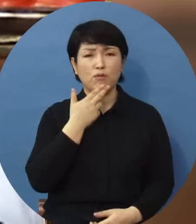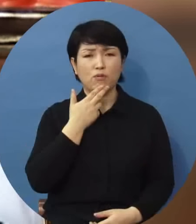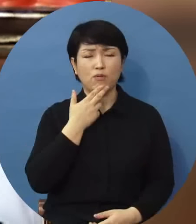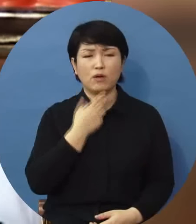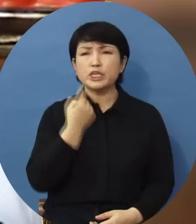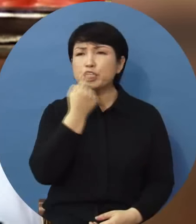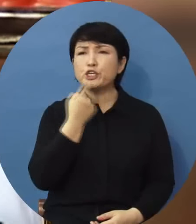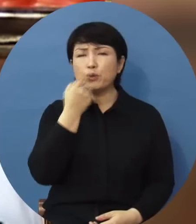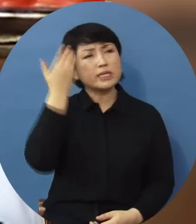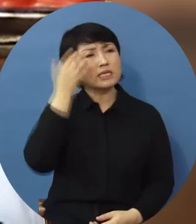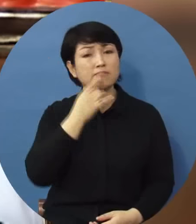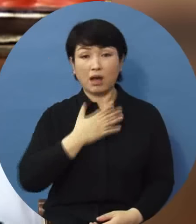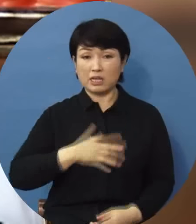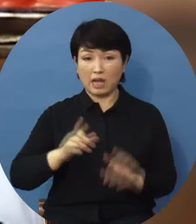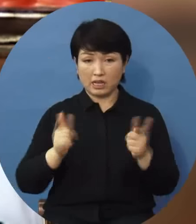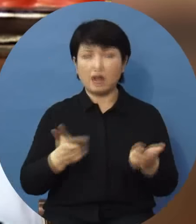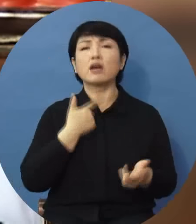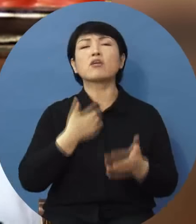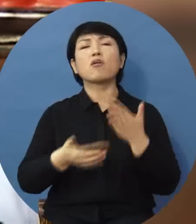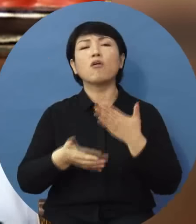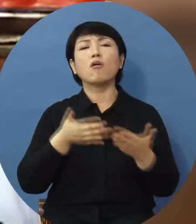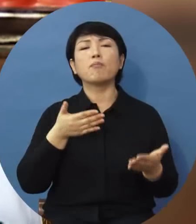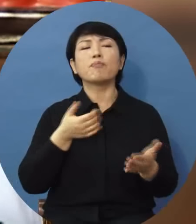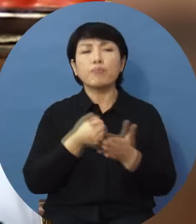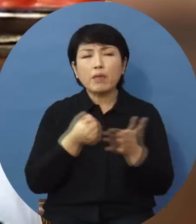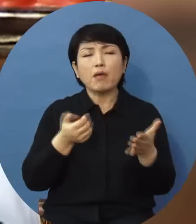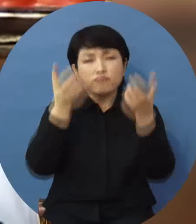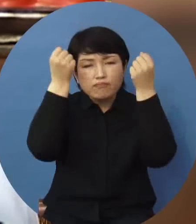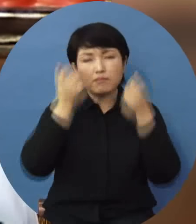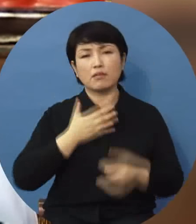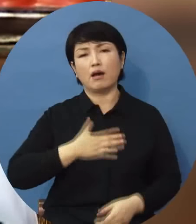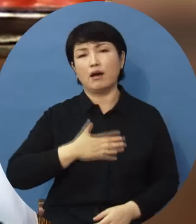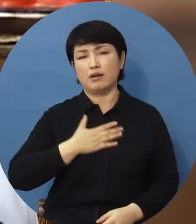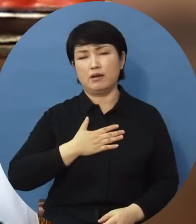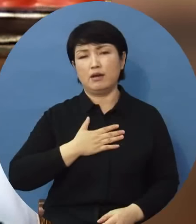그것을 이론적으로 아는 게 아니라 자기가 경험적으로 알아야 돼.